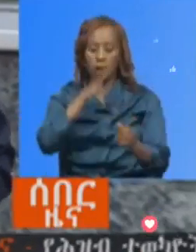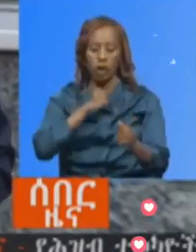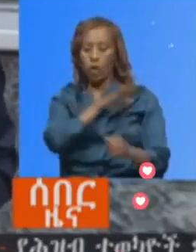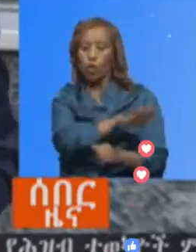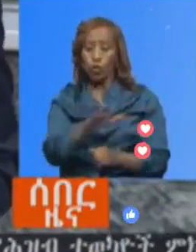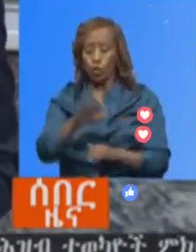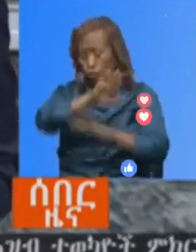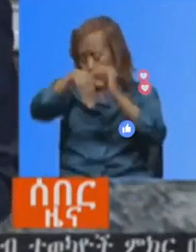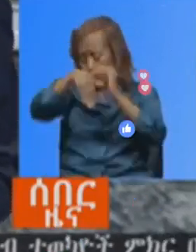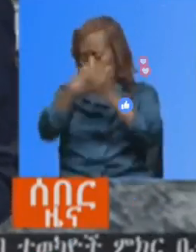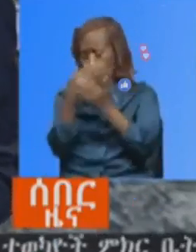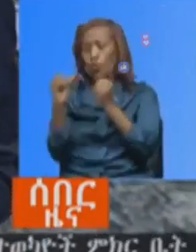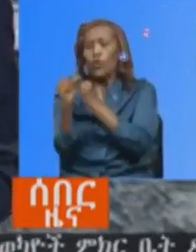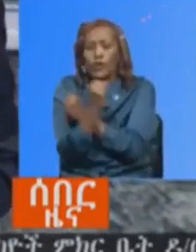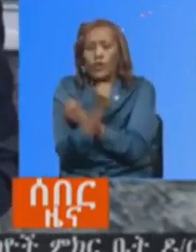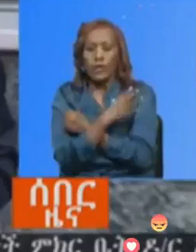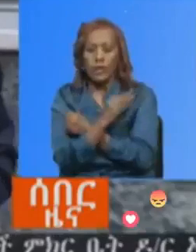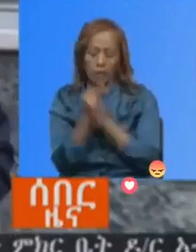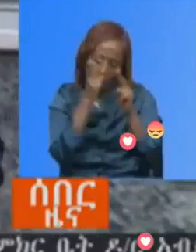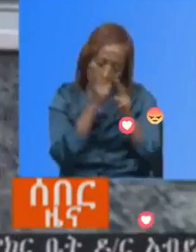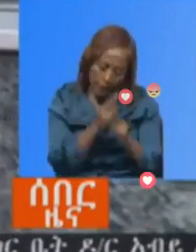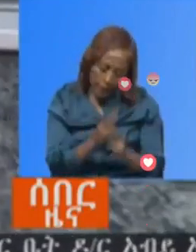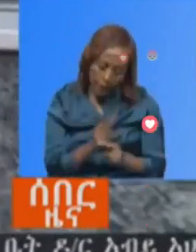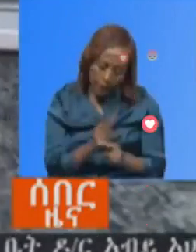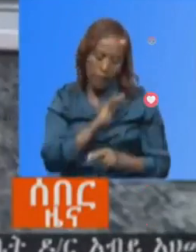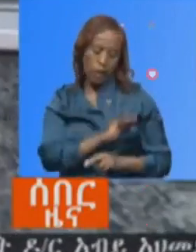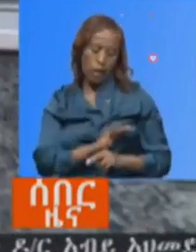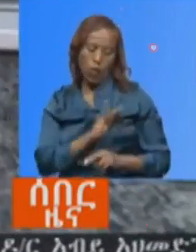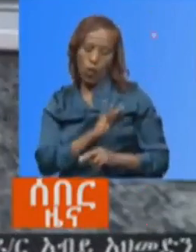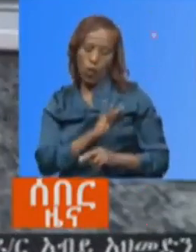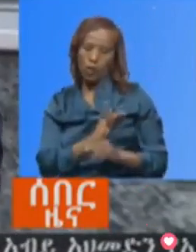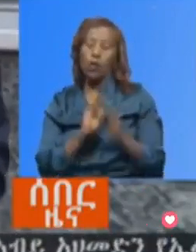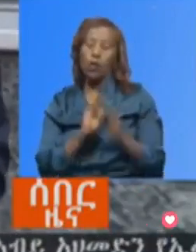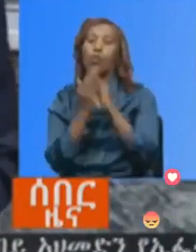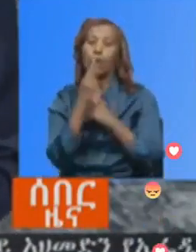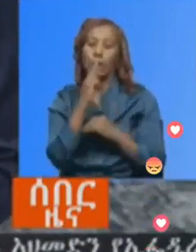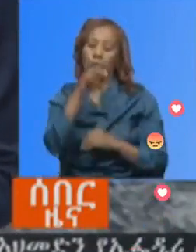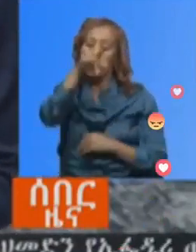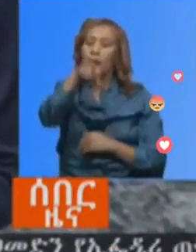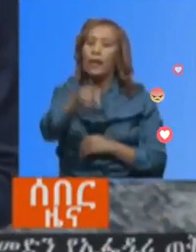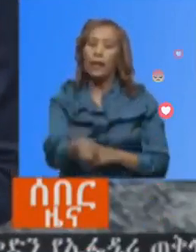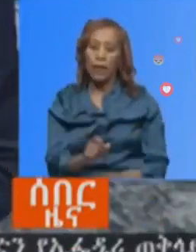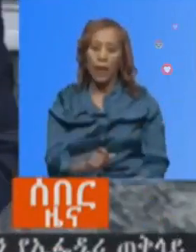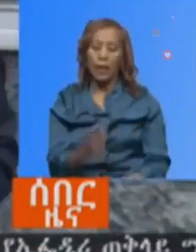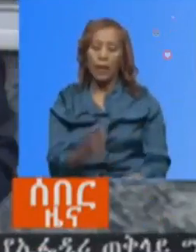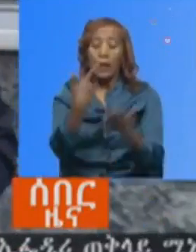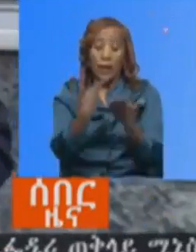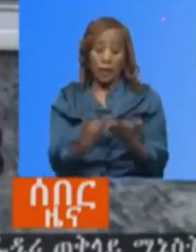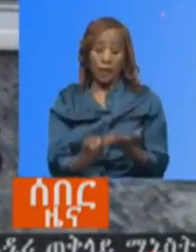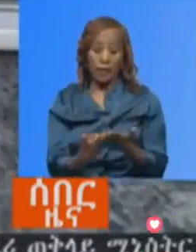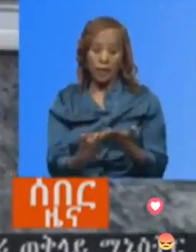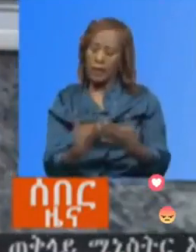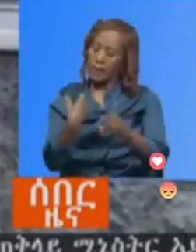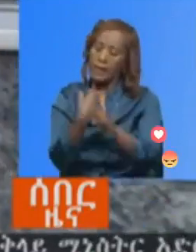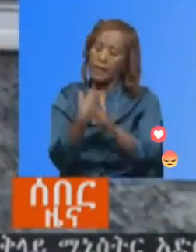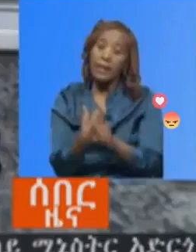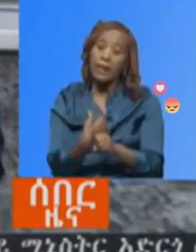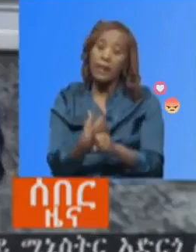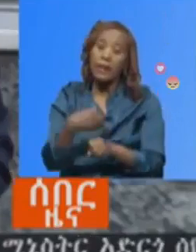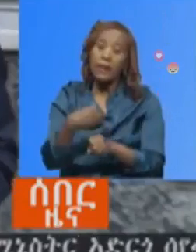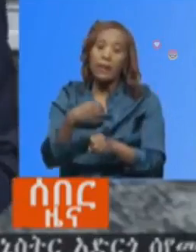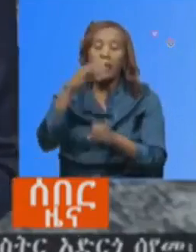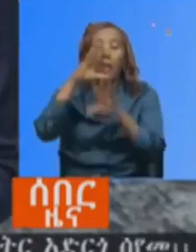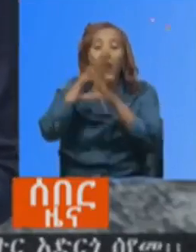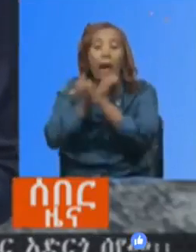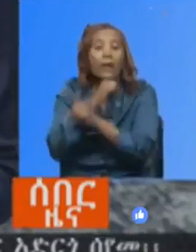ሁሉ ፍቅርና ክብር የሞራል መልህቃችን ሊሆን ይገባል። ይህ ሰርተን